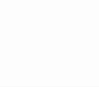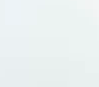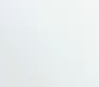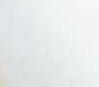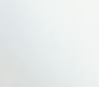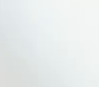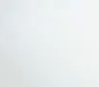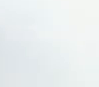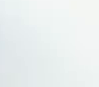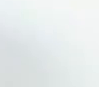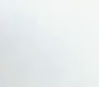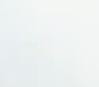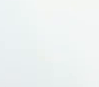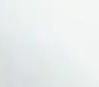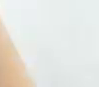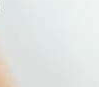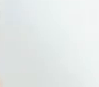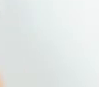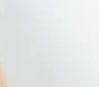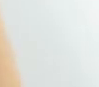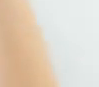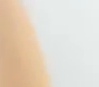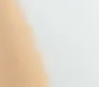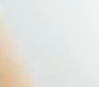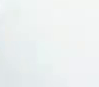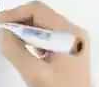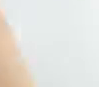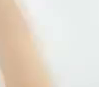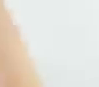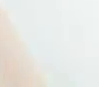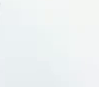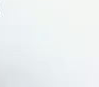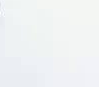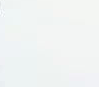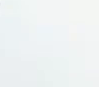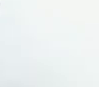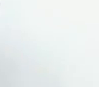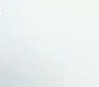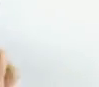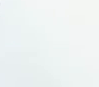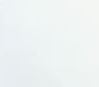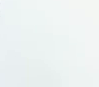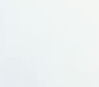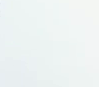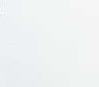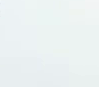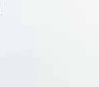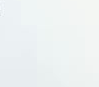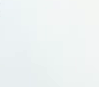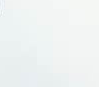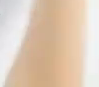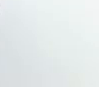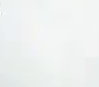Tushlik. Tushlik bola ovqatlanishining asosiy qismini egallab, bola organizmi 40%gacha kaloriyani qabul qiladi. Tushlik